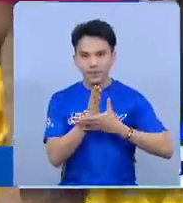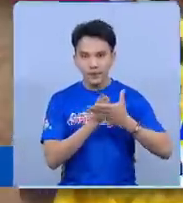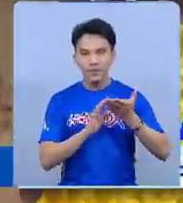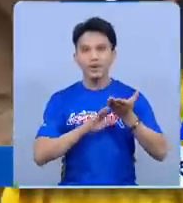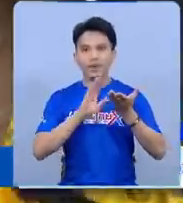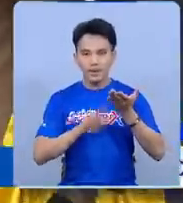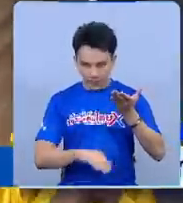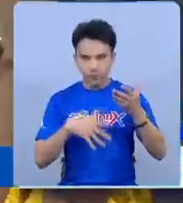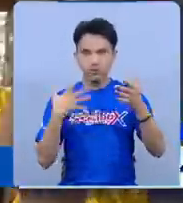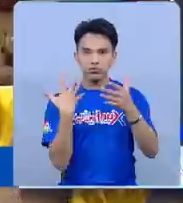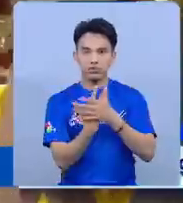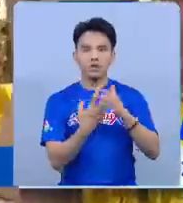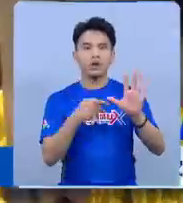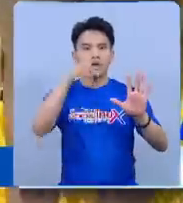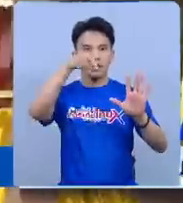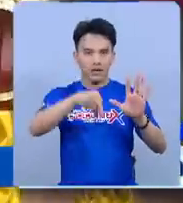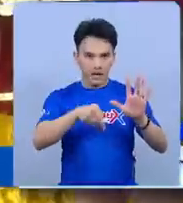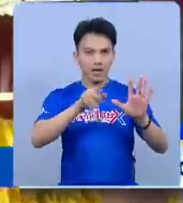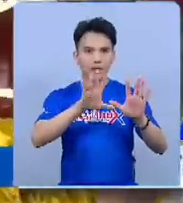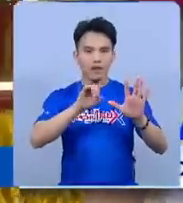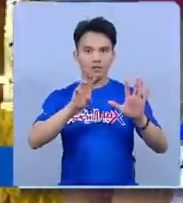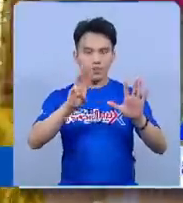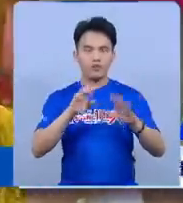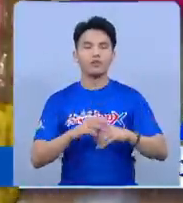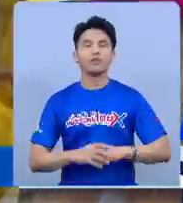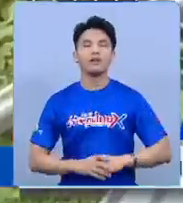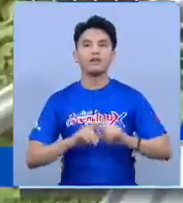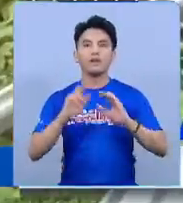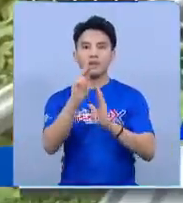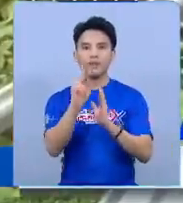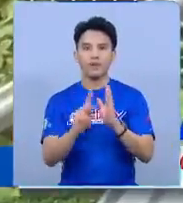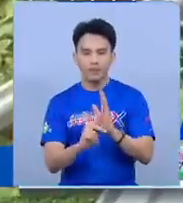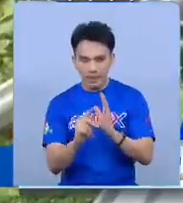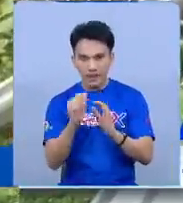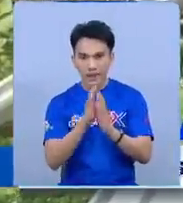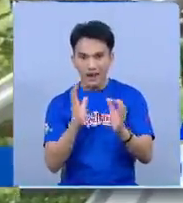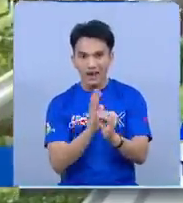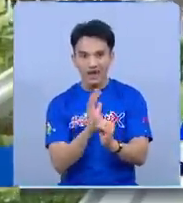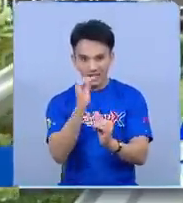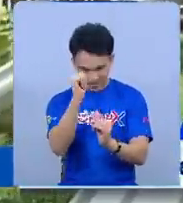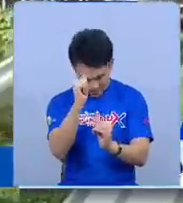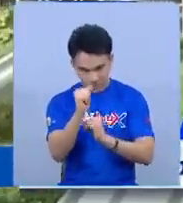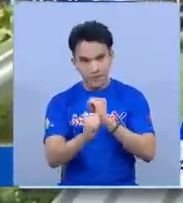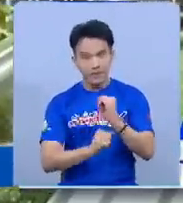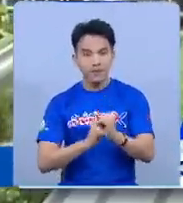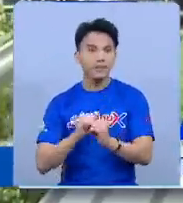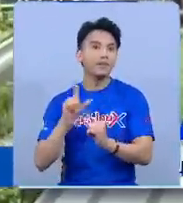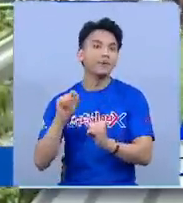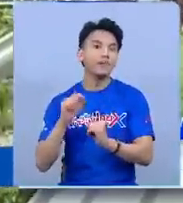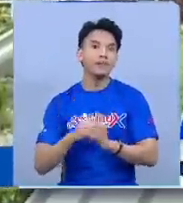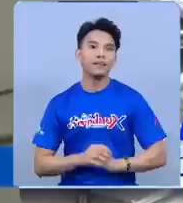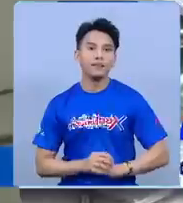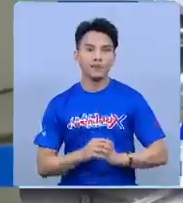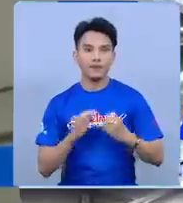เหลือโทษจำคุก 5,056 ปีแต่กฎหมายให้รับโทษสูงสุดจำคุกคนละ20ปีนะครับ ในส่วนของมาร